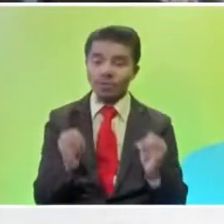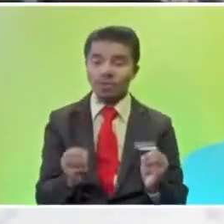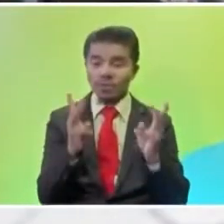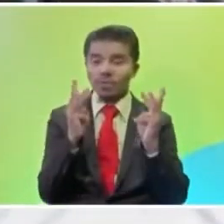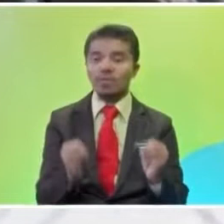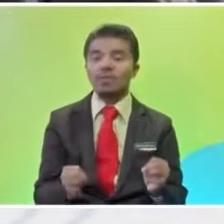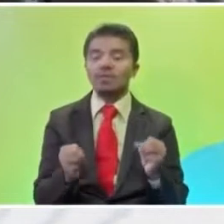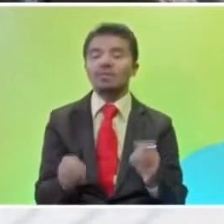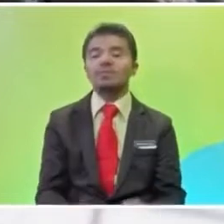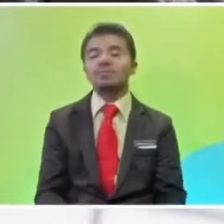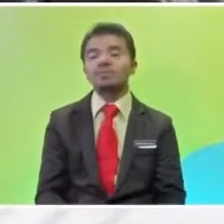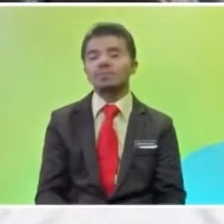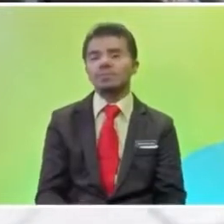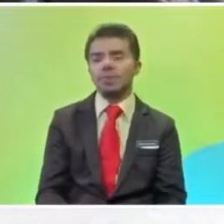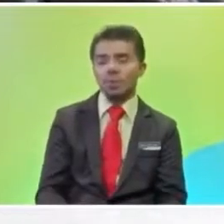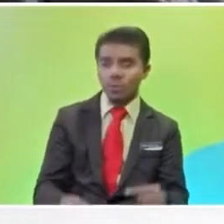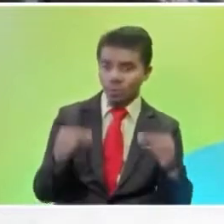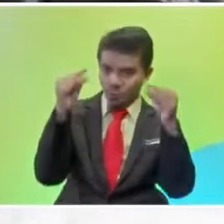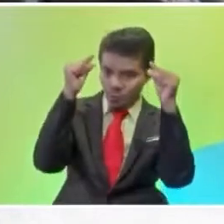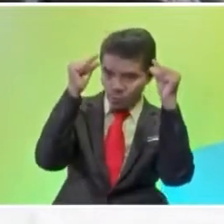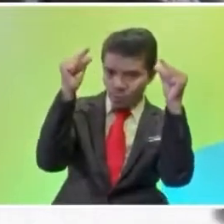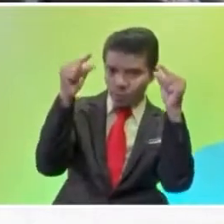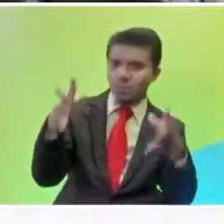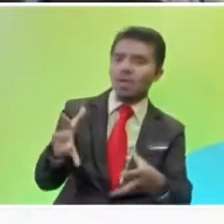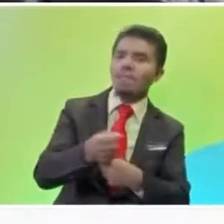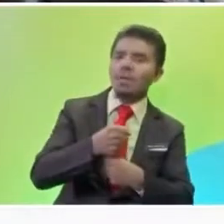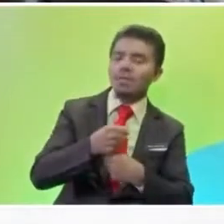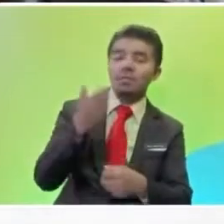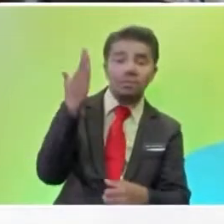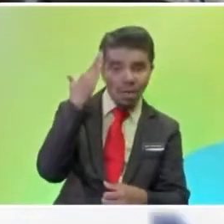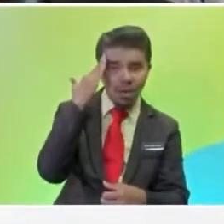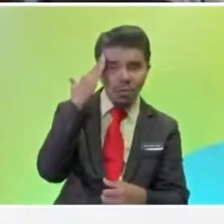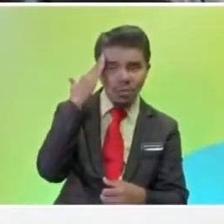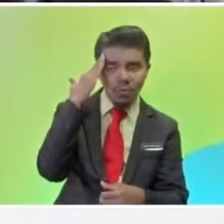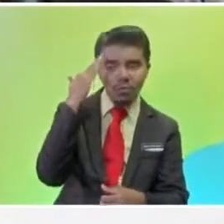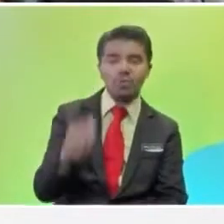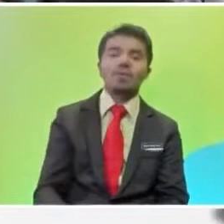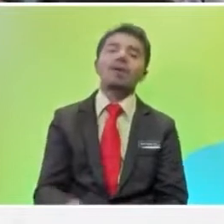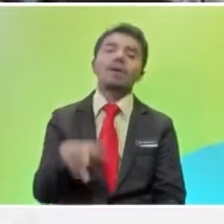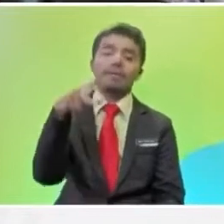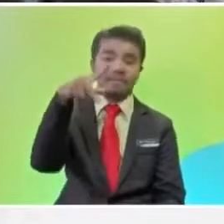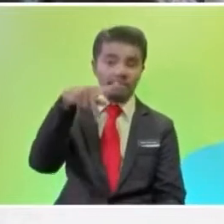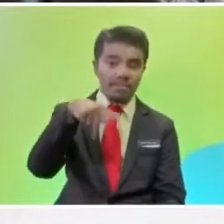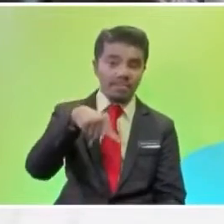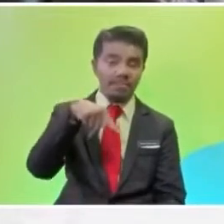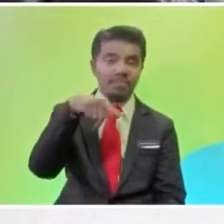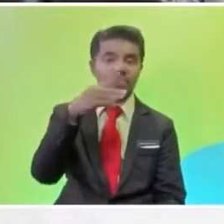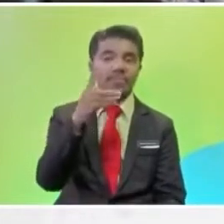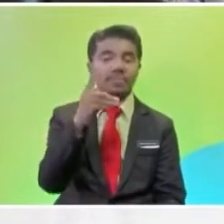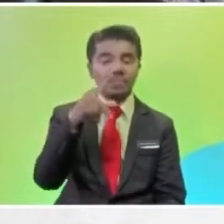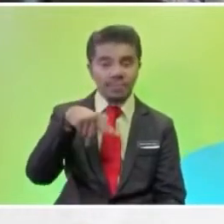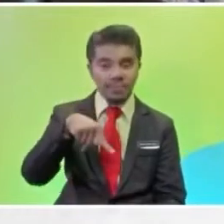tersebut disitu guru boleh mentaksi murid tersebut tentang sejauh mana kefahaman mereka terhadap topik yang telah